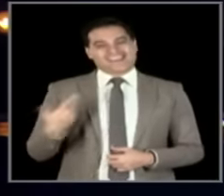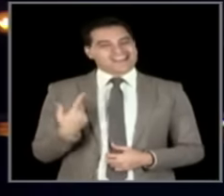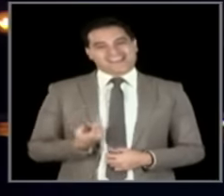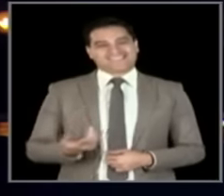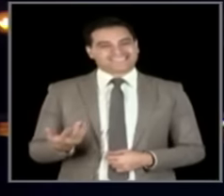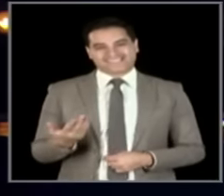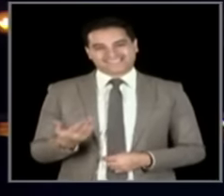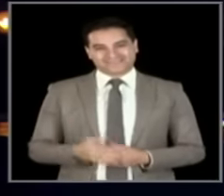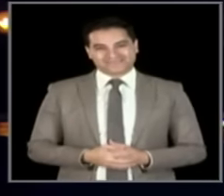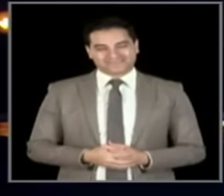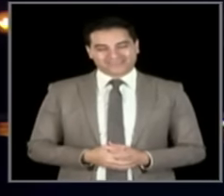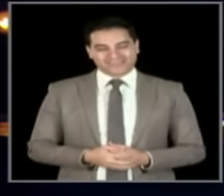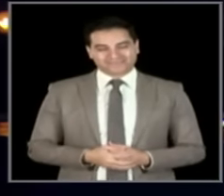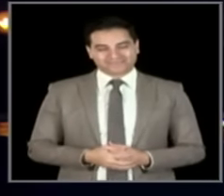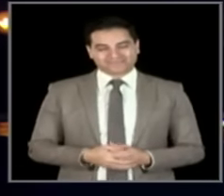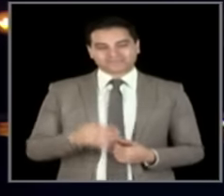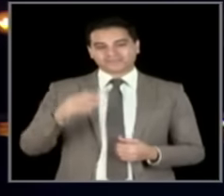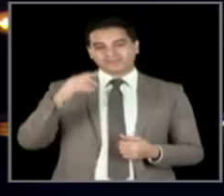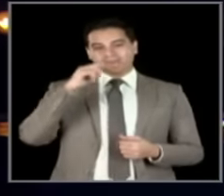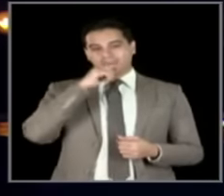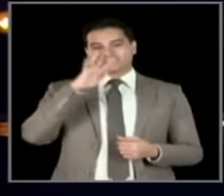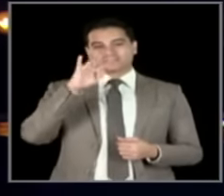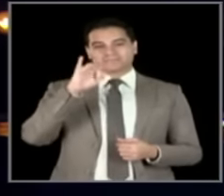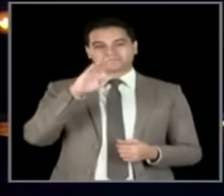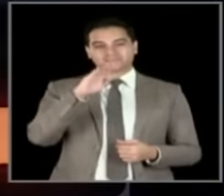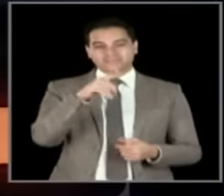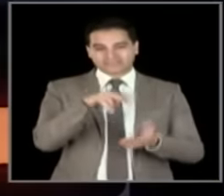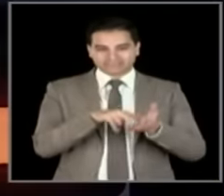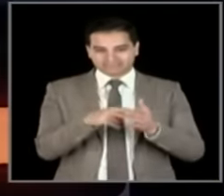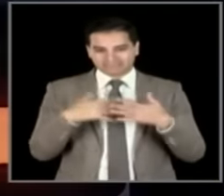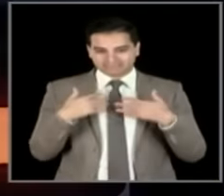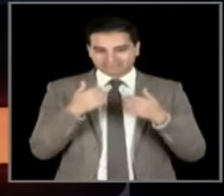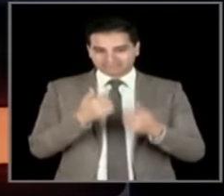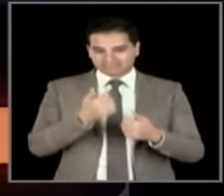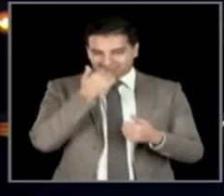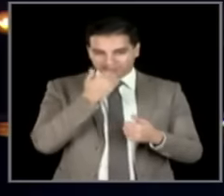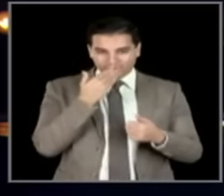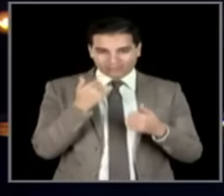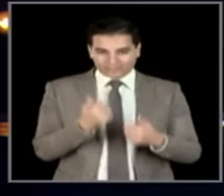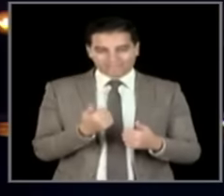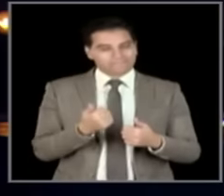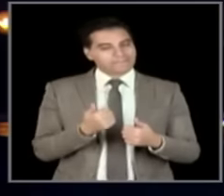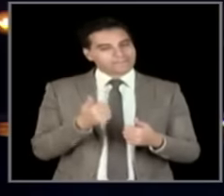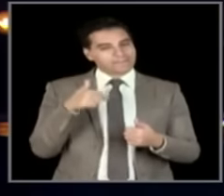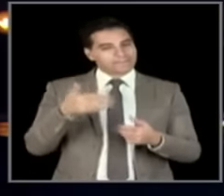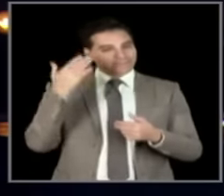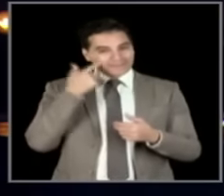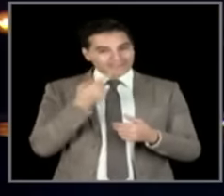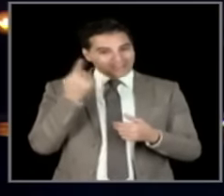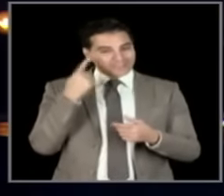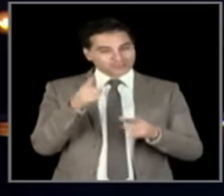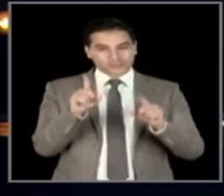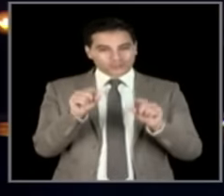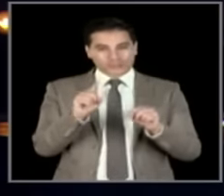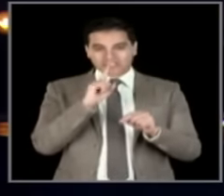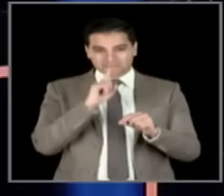مشكله. شمس ازيك يا شمس؟ الحمد لله كله كويس. طبعا الموسم اللي فات انتوا تألقتوا ولكن الحظ